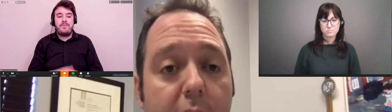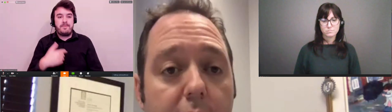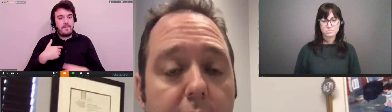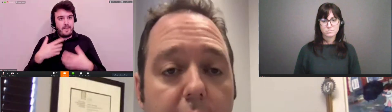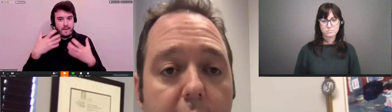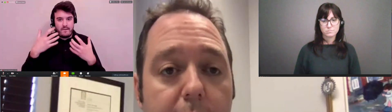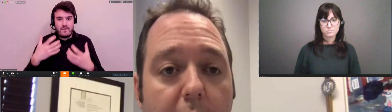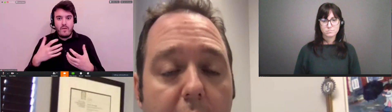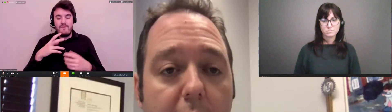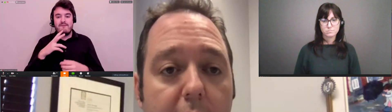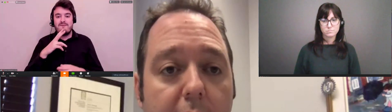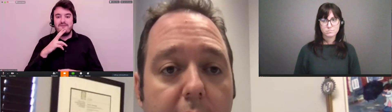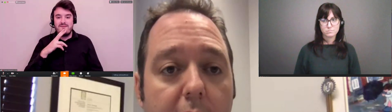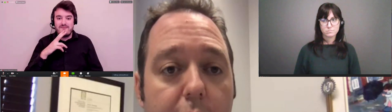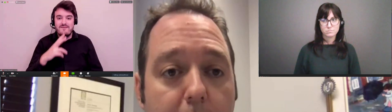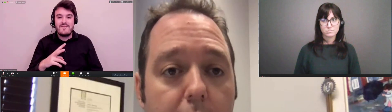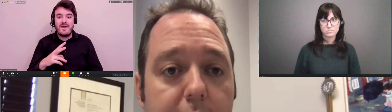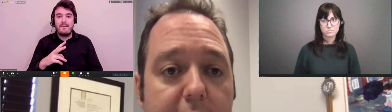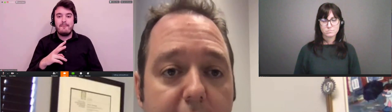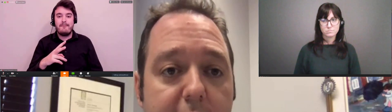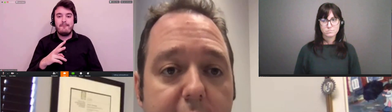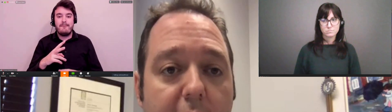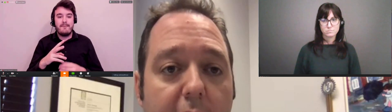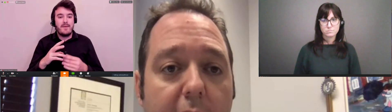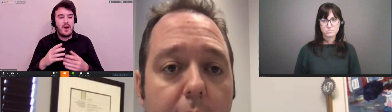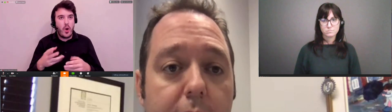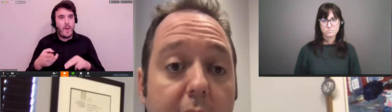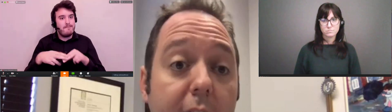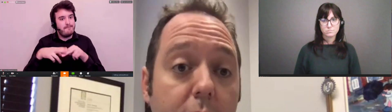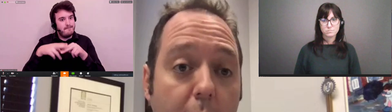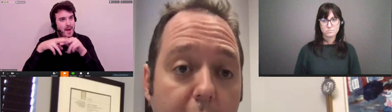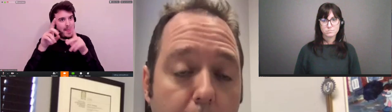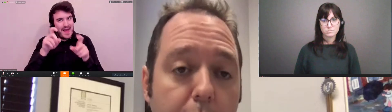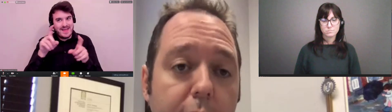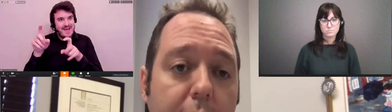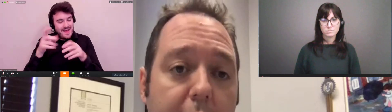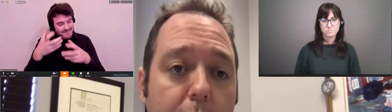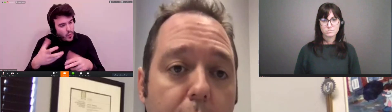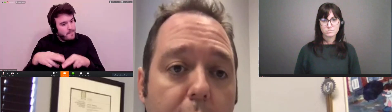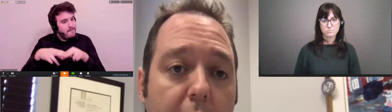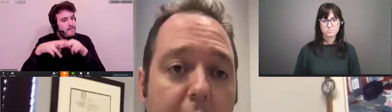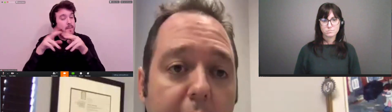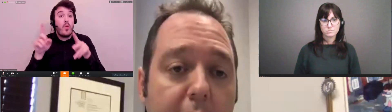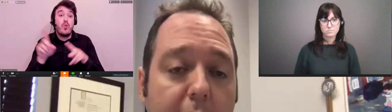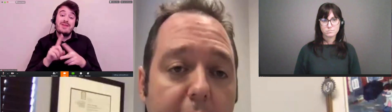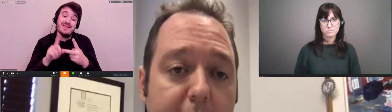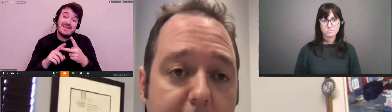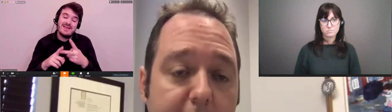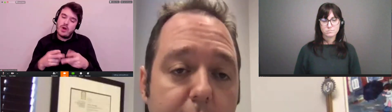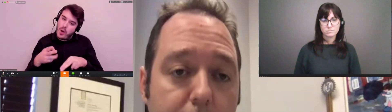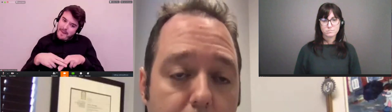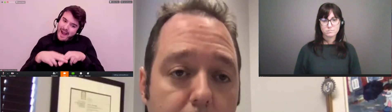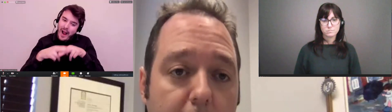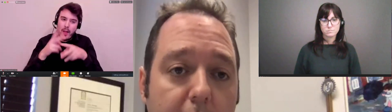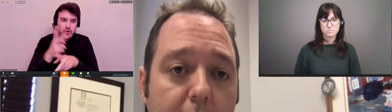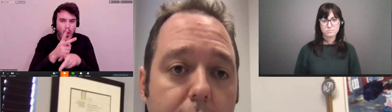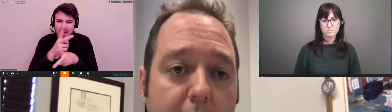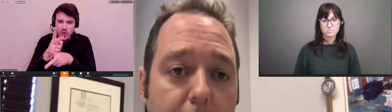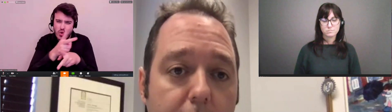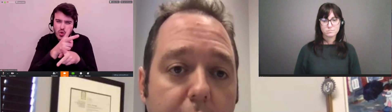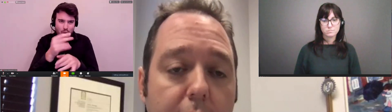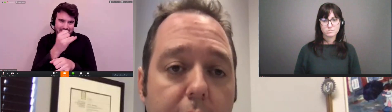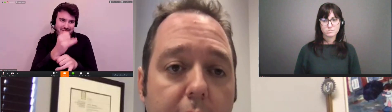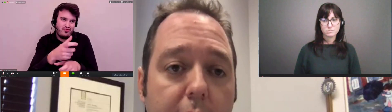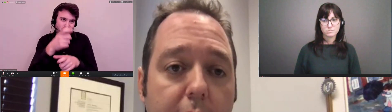augmenter le numéro de tests et aussi les soins qu'on peut donner pour à ces institutions. Nous